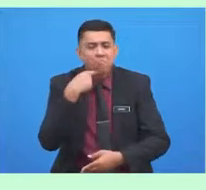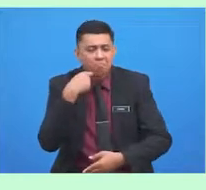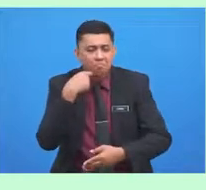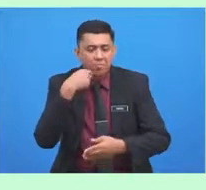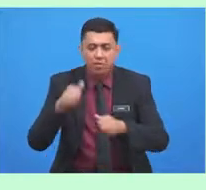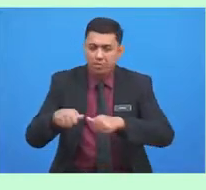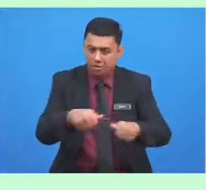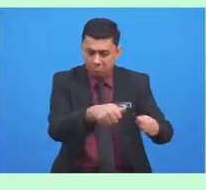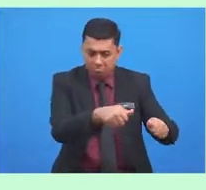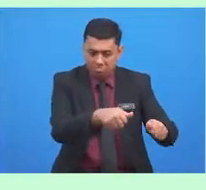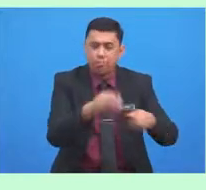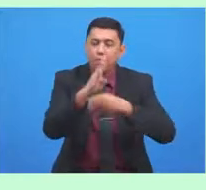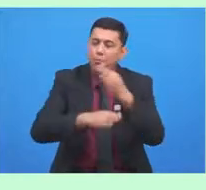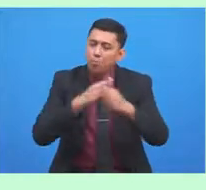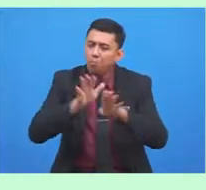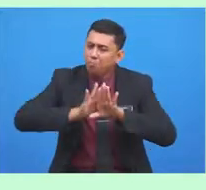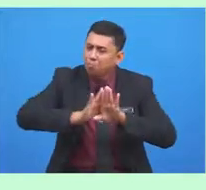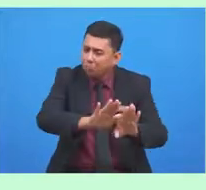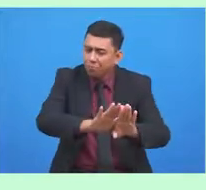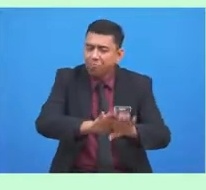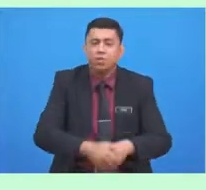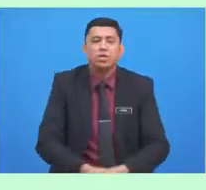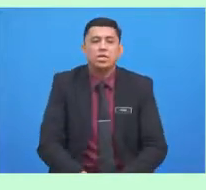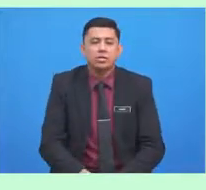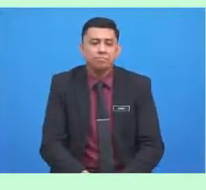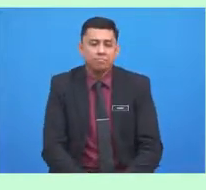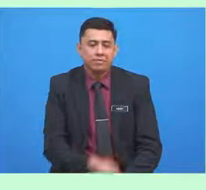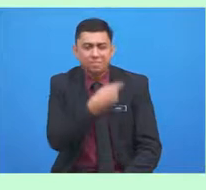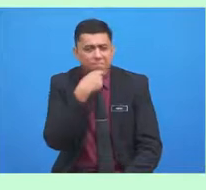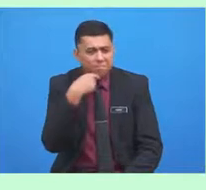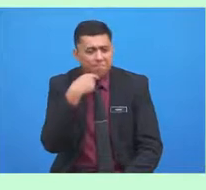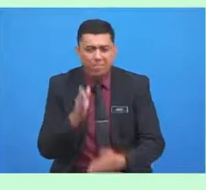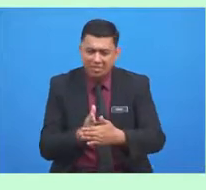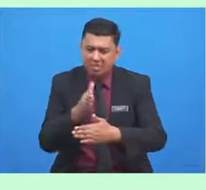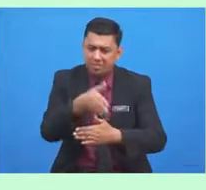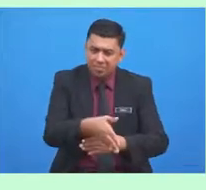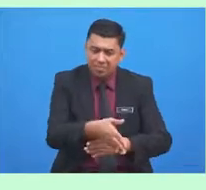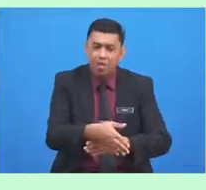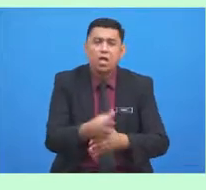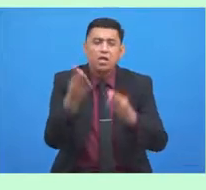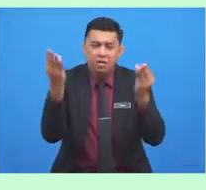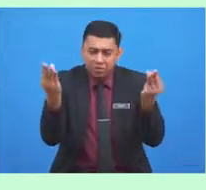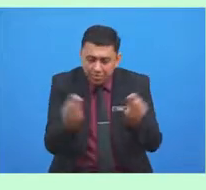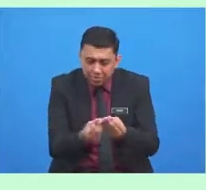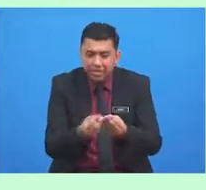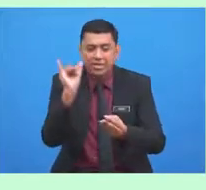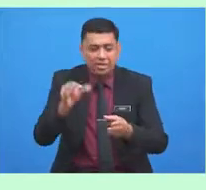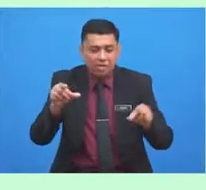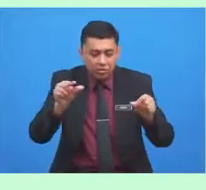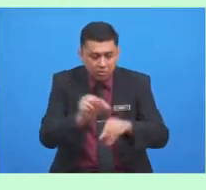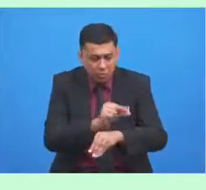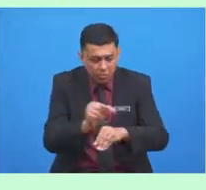permukaan bumi setelah ditolak, sejatan, pintasan, resapan dan yang digunakan